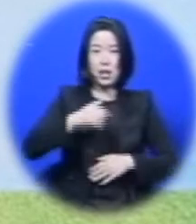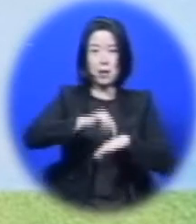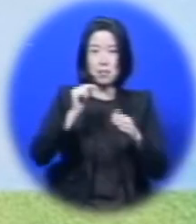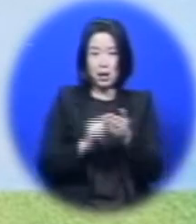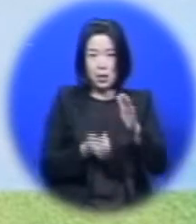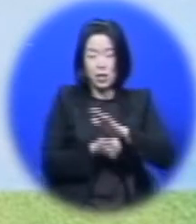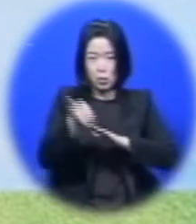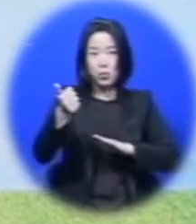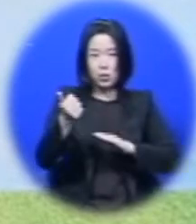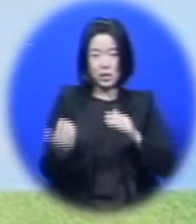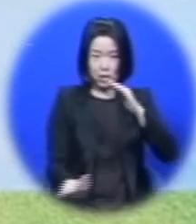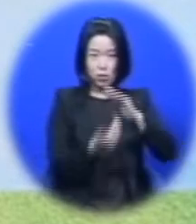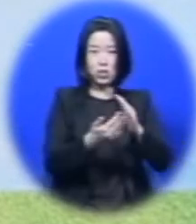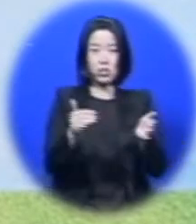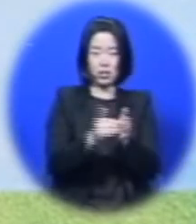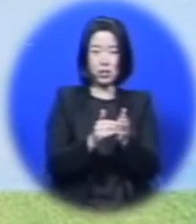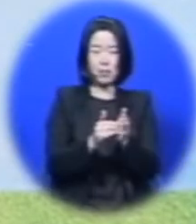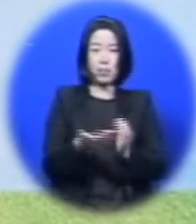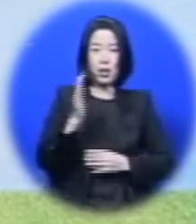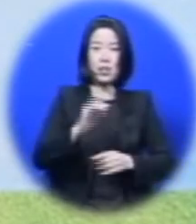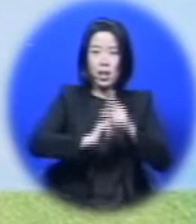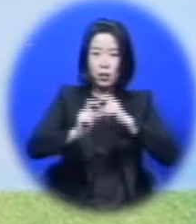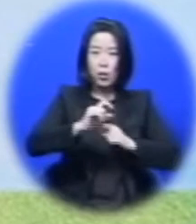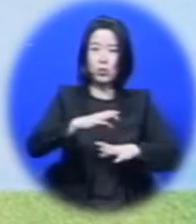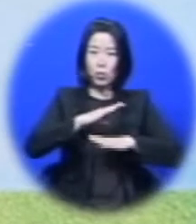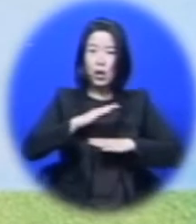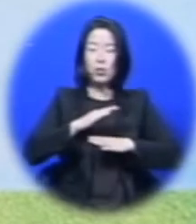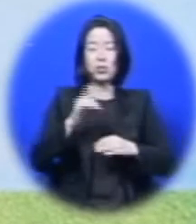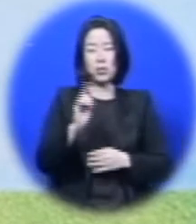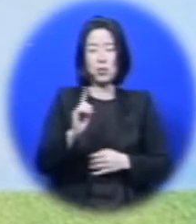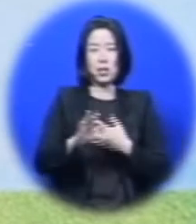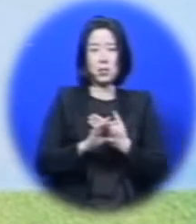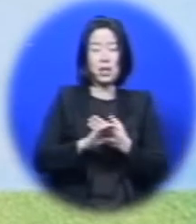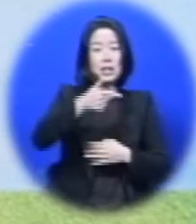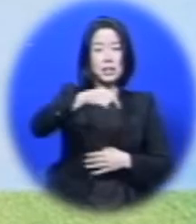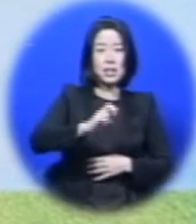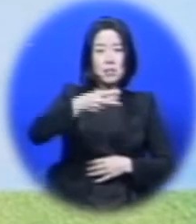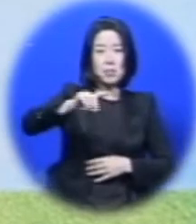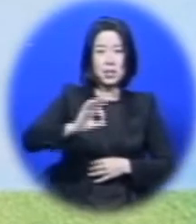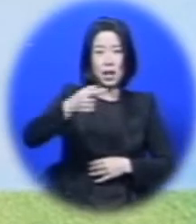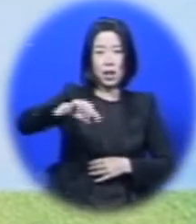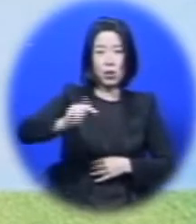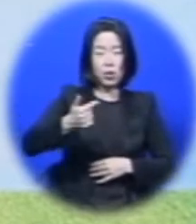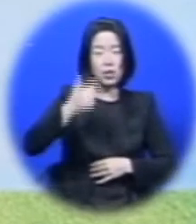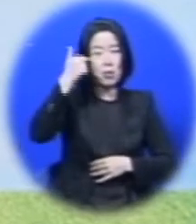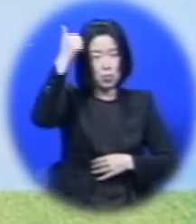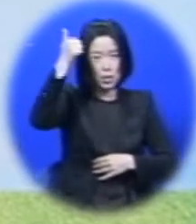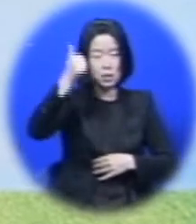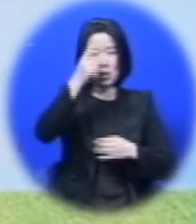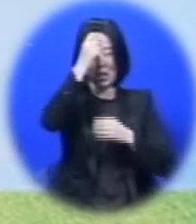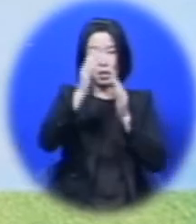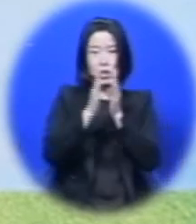소원은 이루어졌죠. 그런데 더 놀라운 것은 그 김상원 목사님께서 기도 부탁을 하신